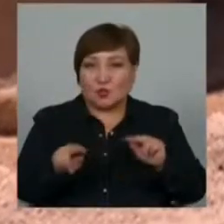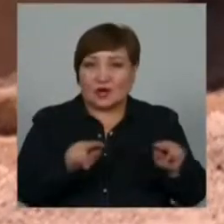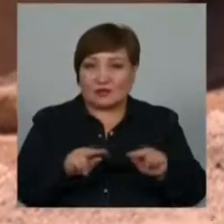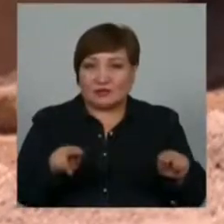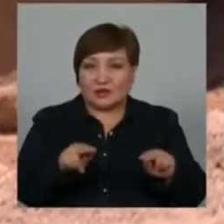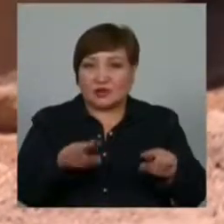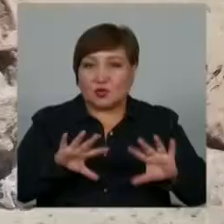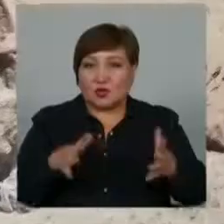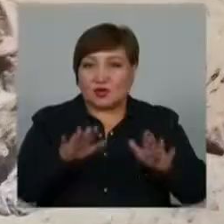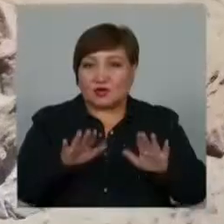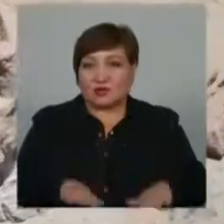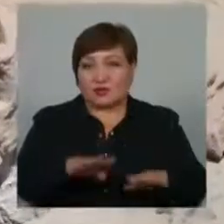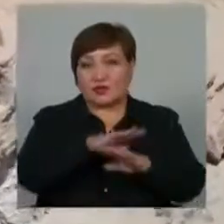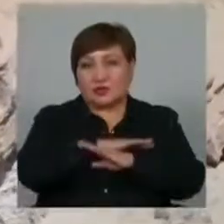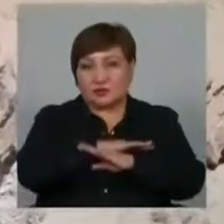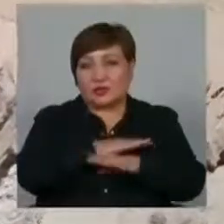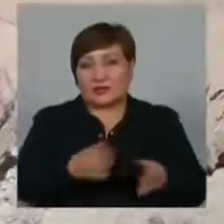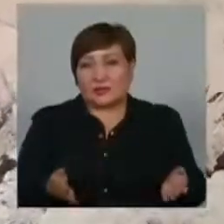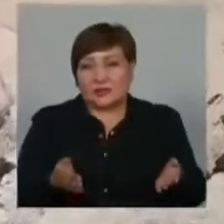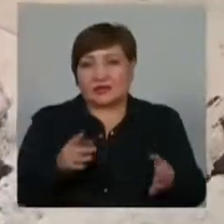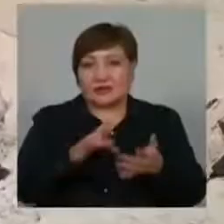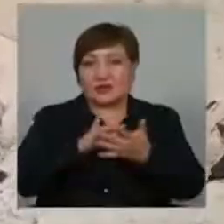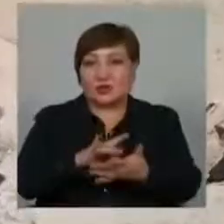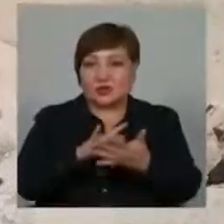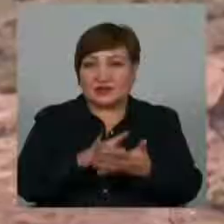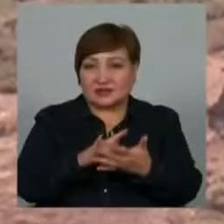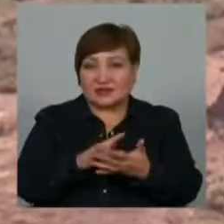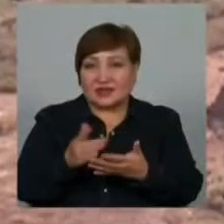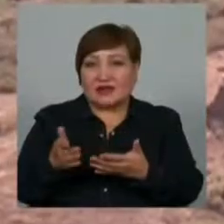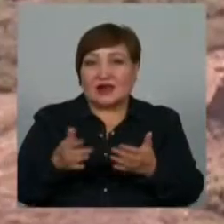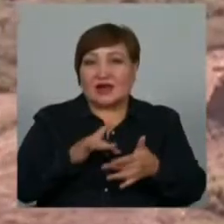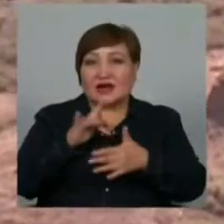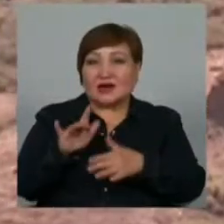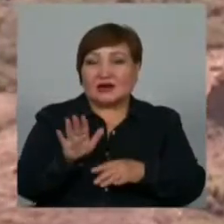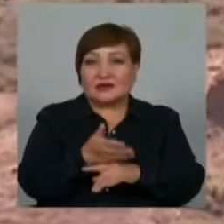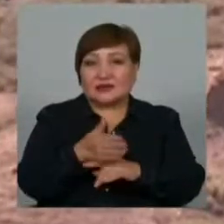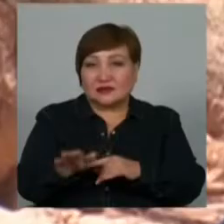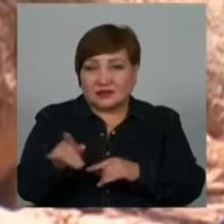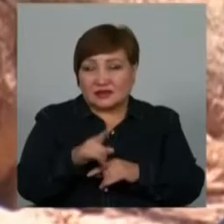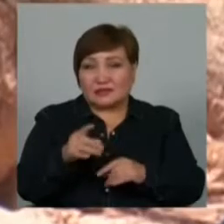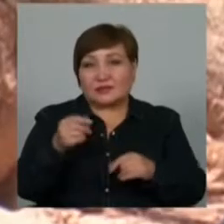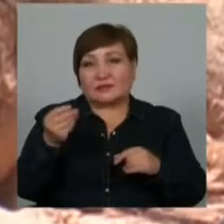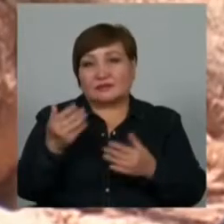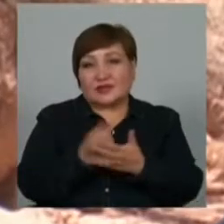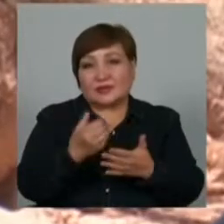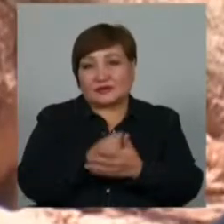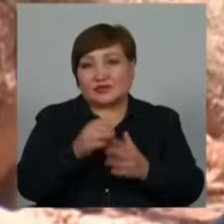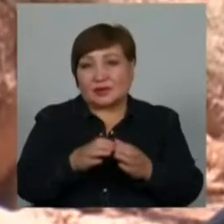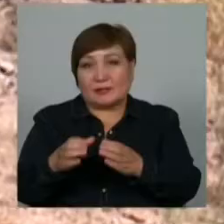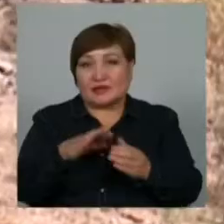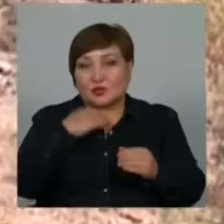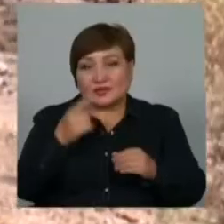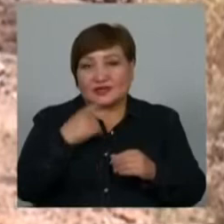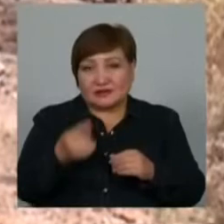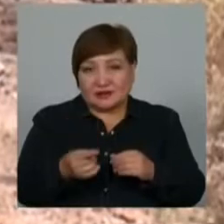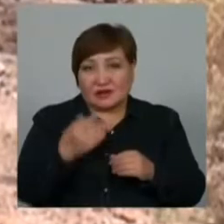кеткен. Қазір туристерді қыдыртып пайда табатын компаниялардың саны күрт көбейді дейді ұлттық парк директоры Елнұр Ахметов. Оның